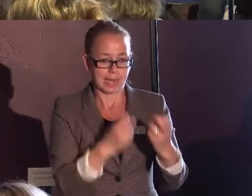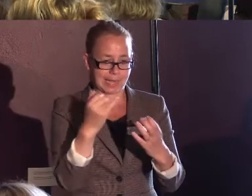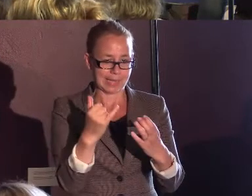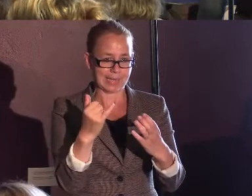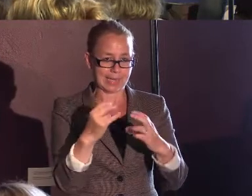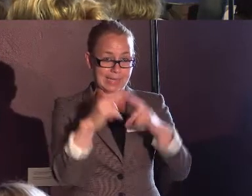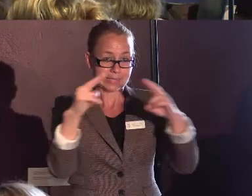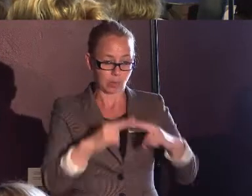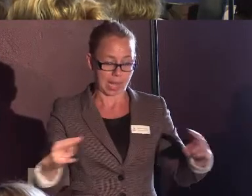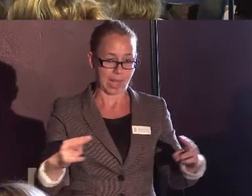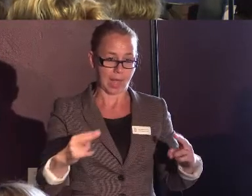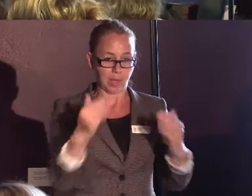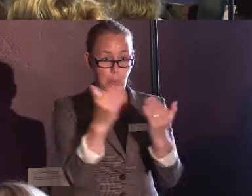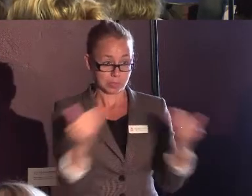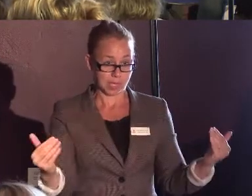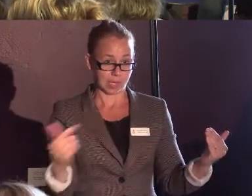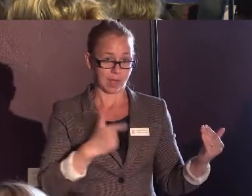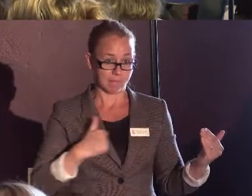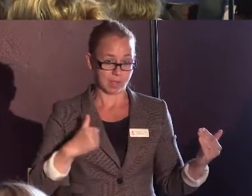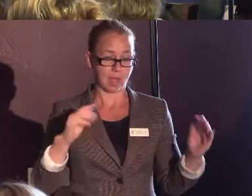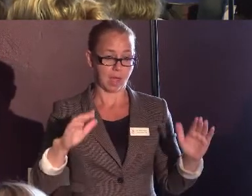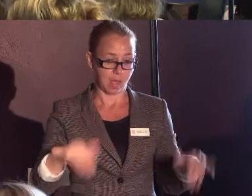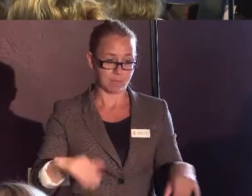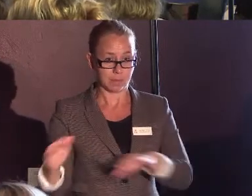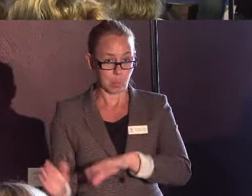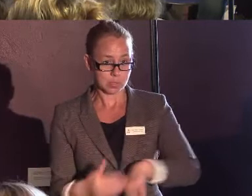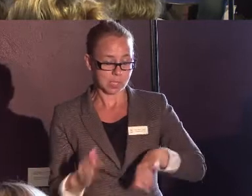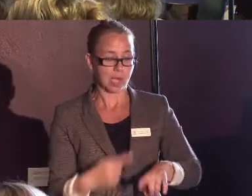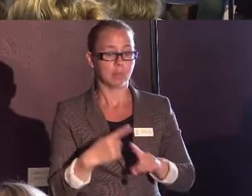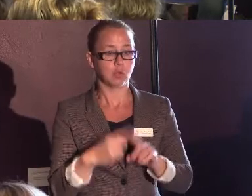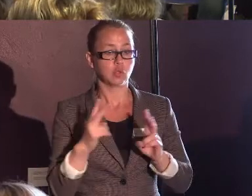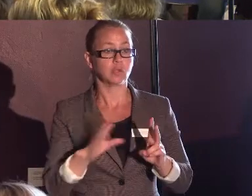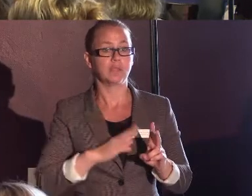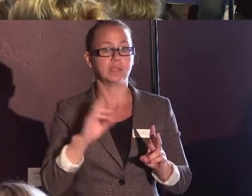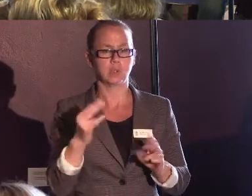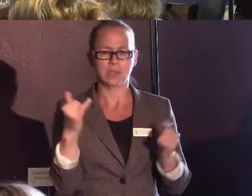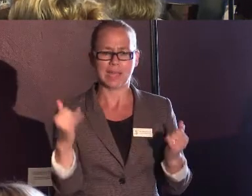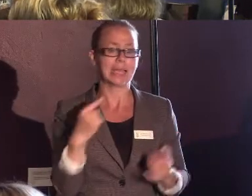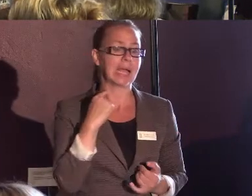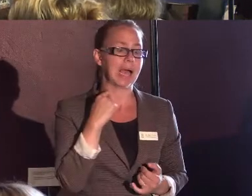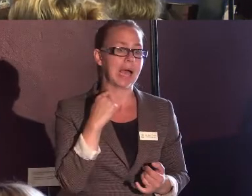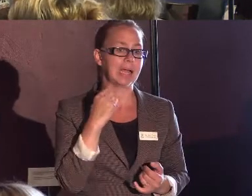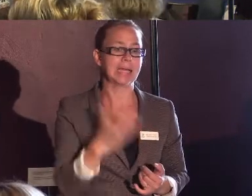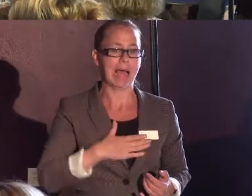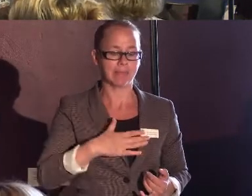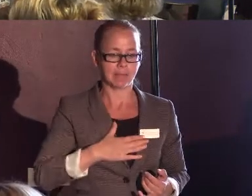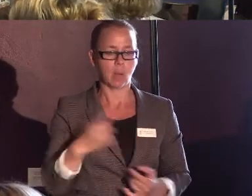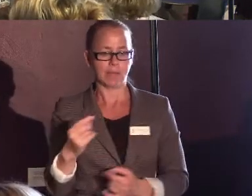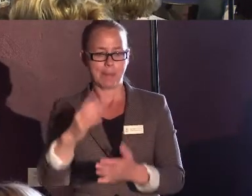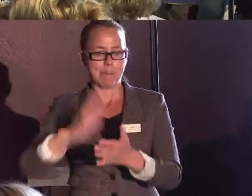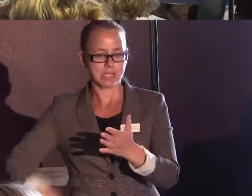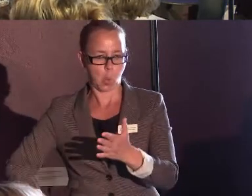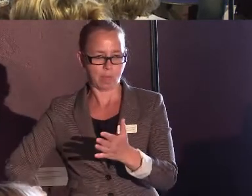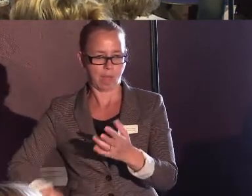internationella vikingautställningar som vi har producerat och som nu befinner sig en i Kanada och en i